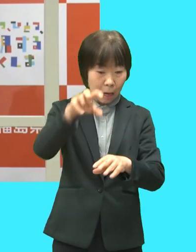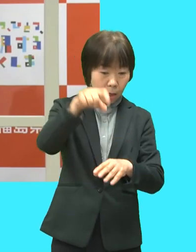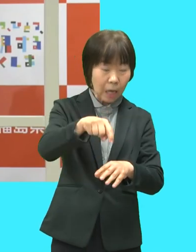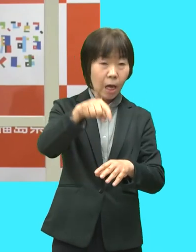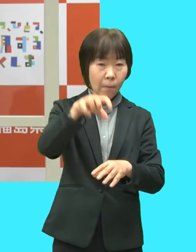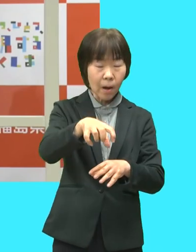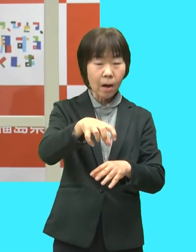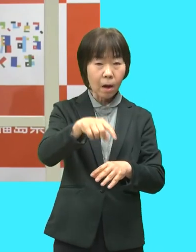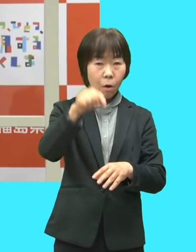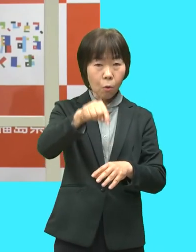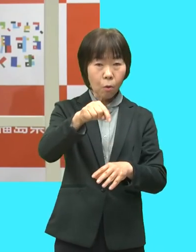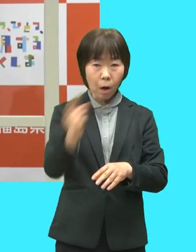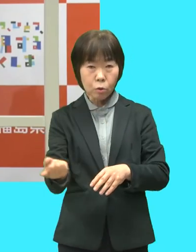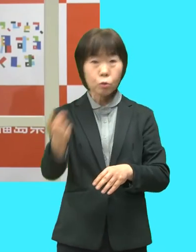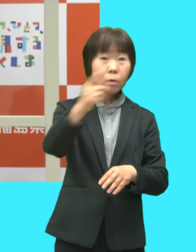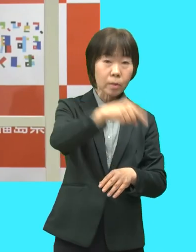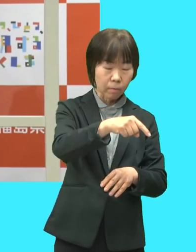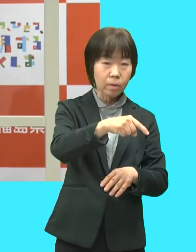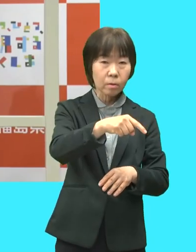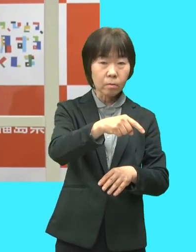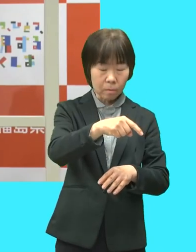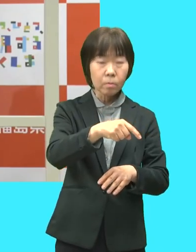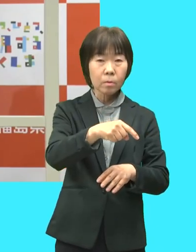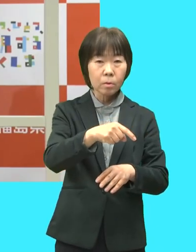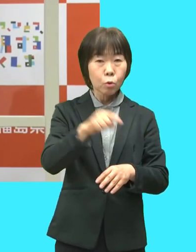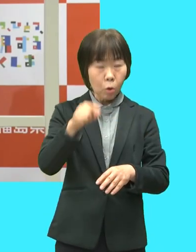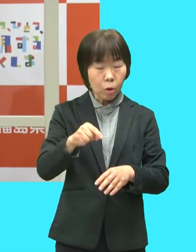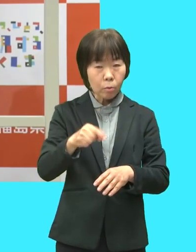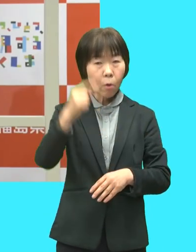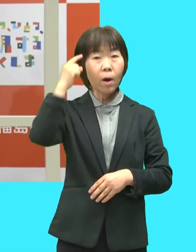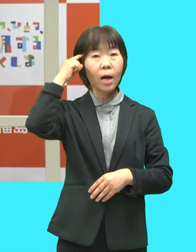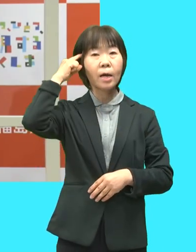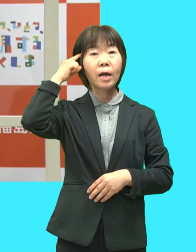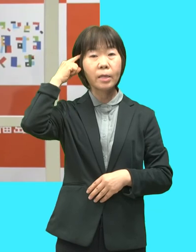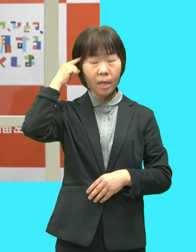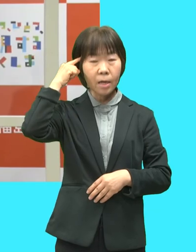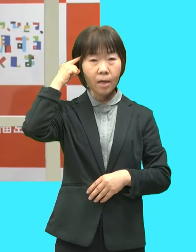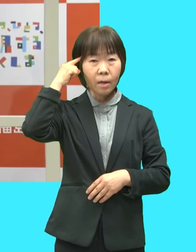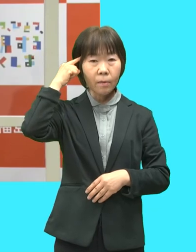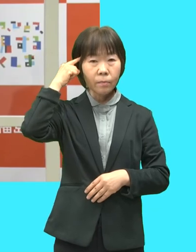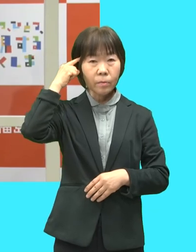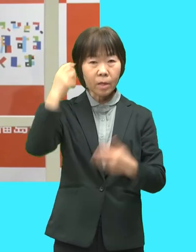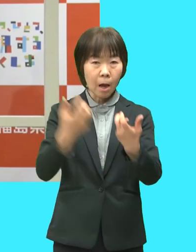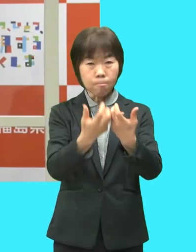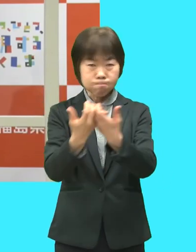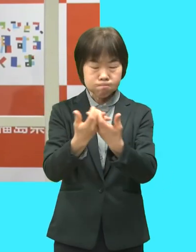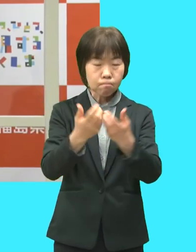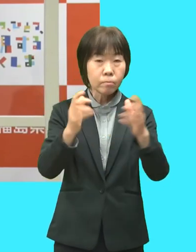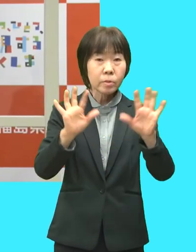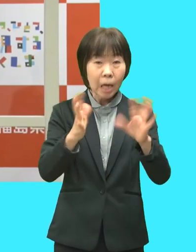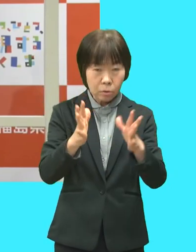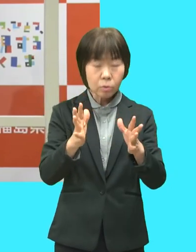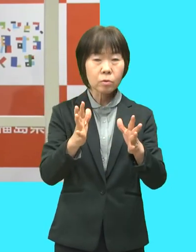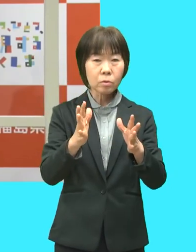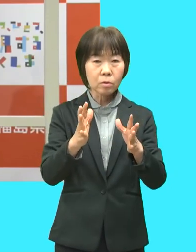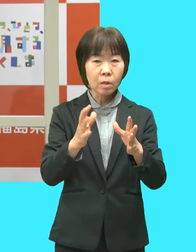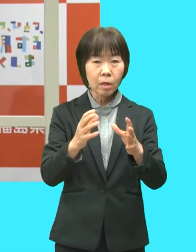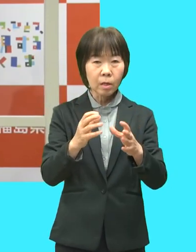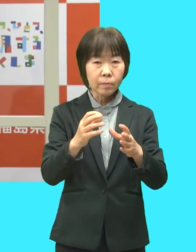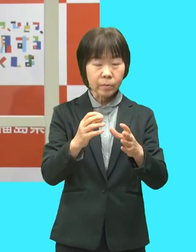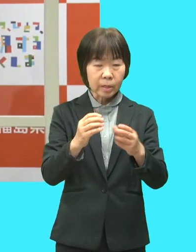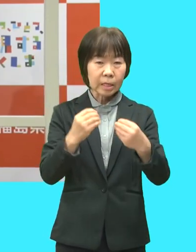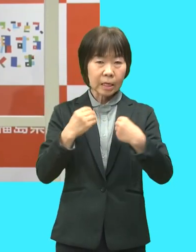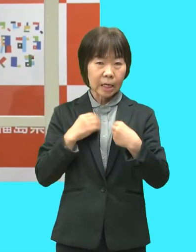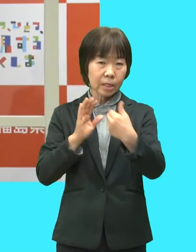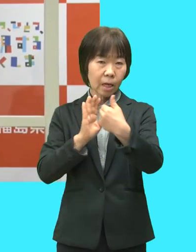この場所はスキップします。そういうこともぜひ念頭に置いていただいて、密集することなく感染防止